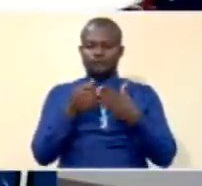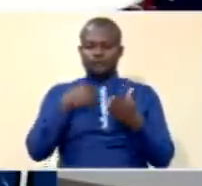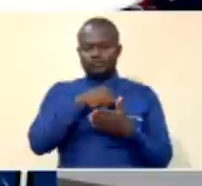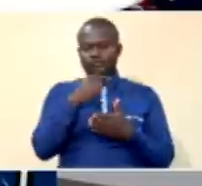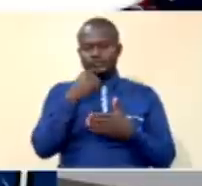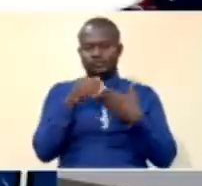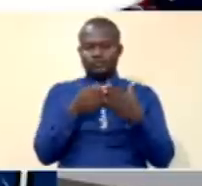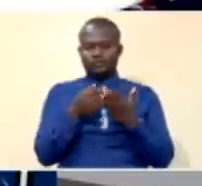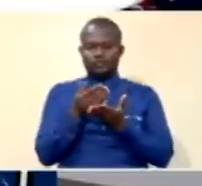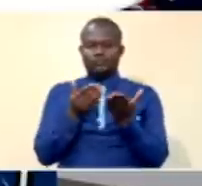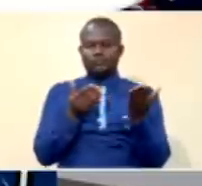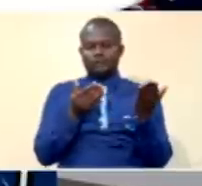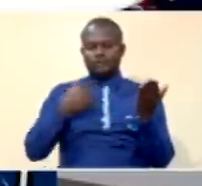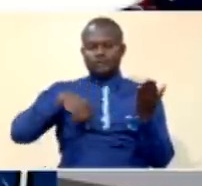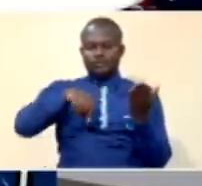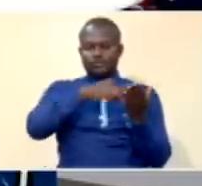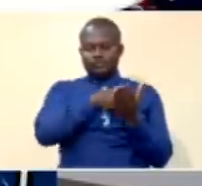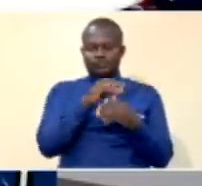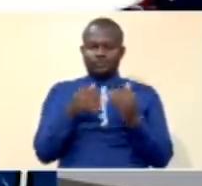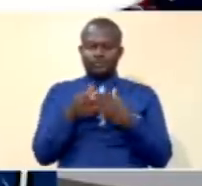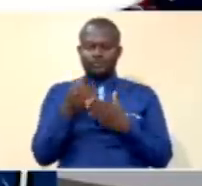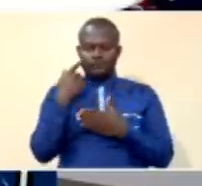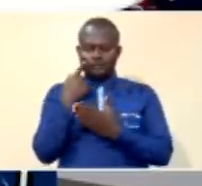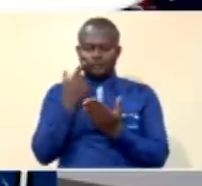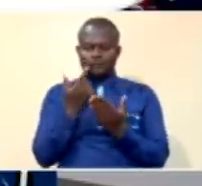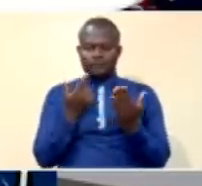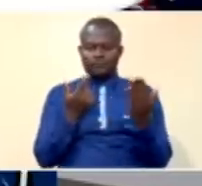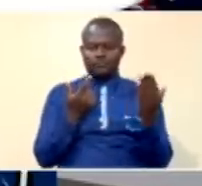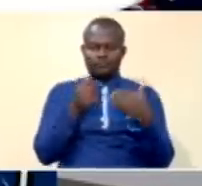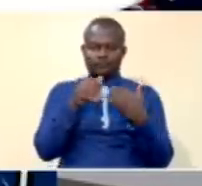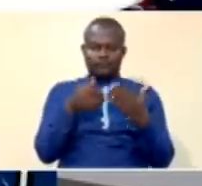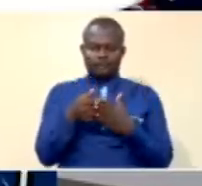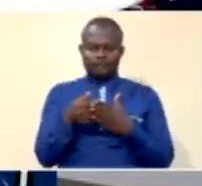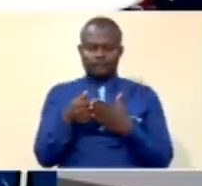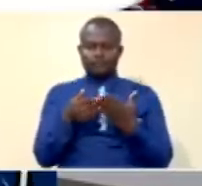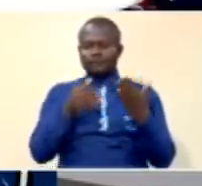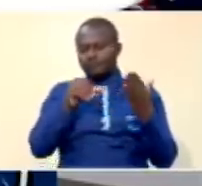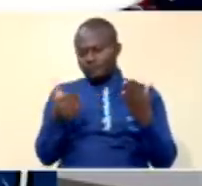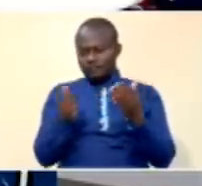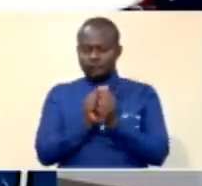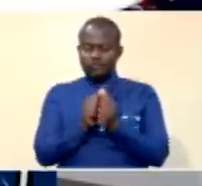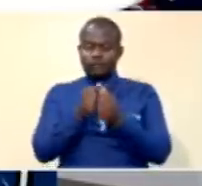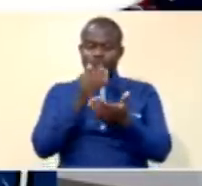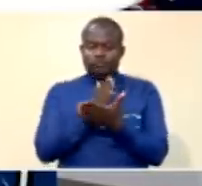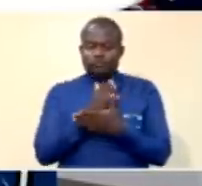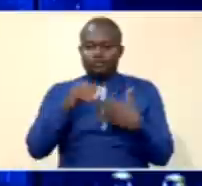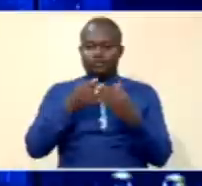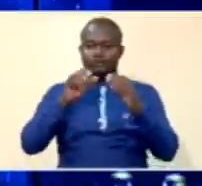n'ubukungu bwari bunafite aho buhuriranye nanone n'ububanyi n'amahanga tujye n'ubundi mububanyi n'amahanga Paul nibyo Gloria